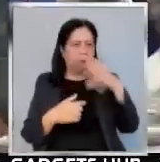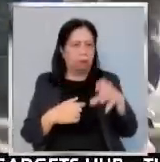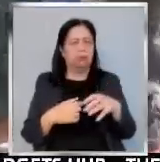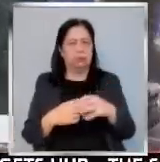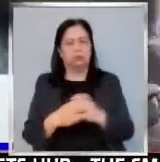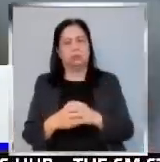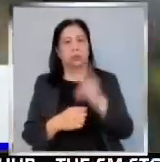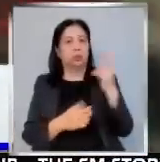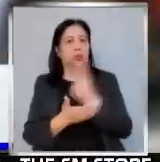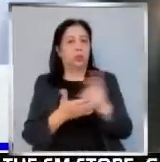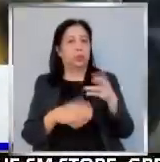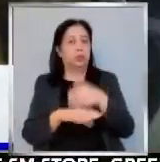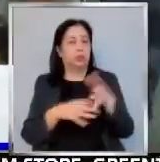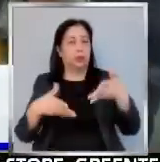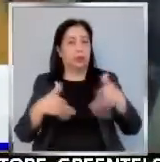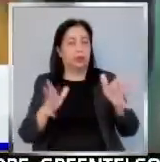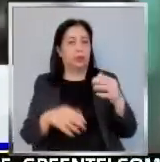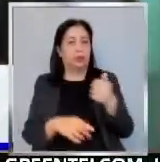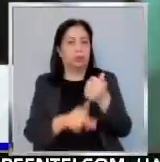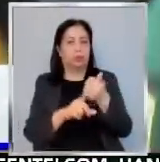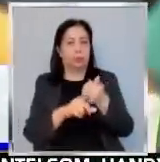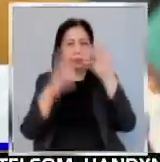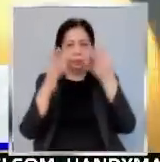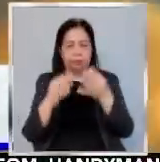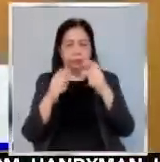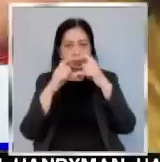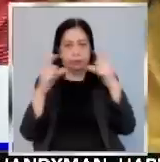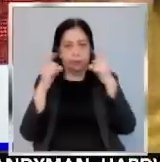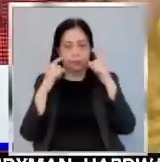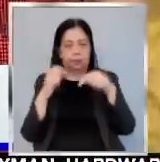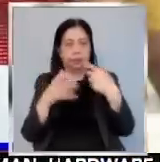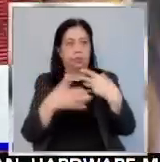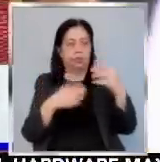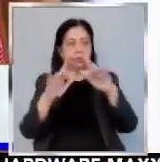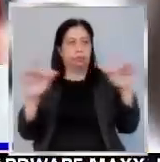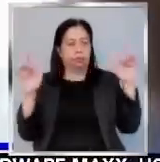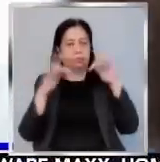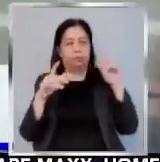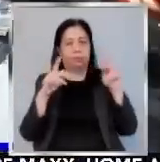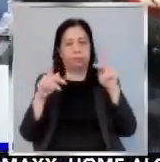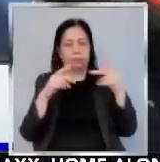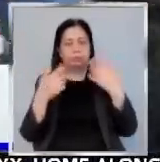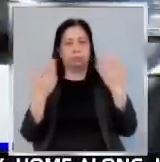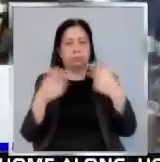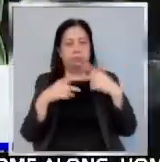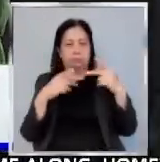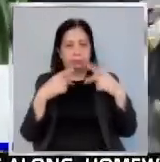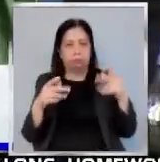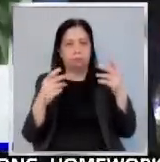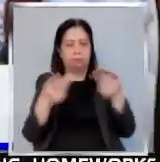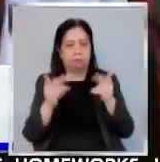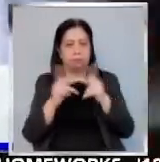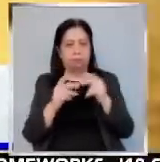2 linggo matapos payagan ng voluntaryong pagsusuot ng face mask sa mga bukas at malalawak na pampublikong lugar, nanawagan ang